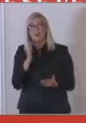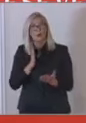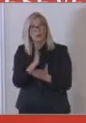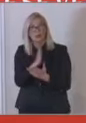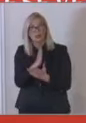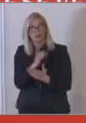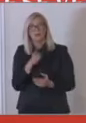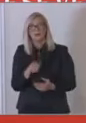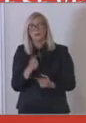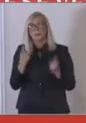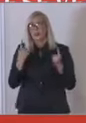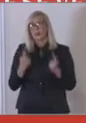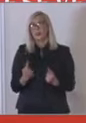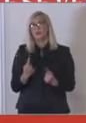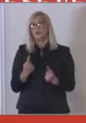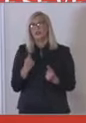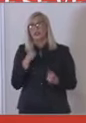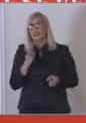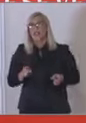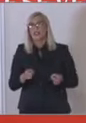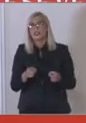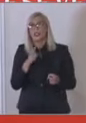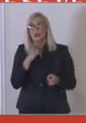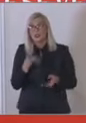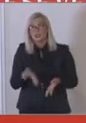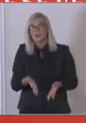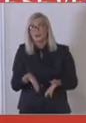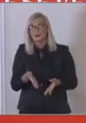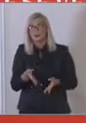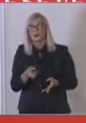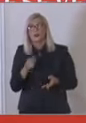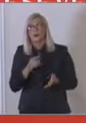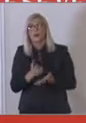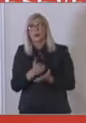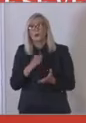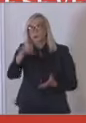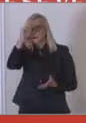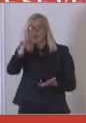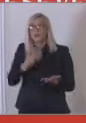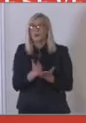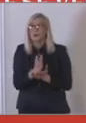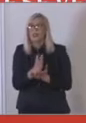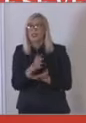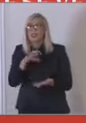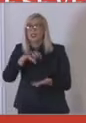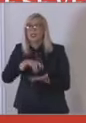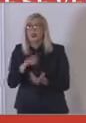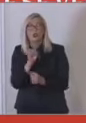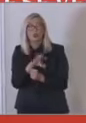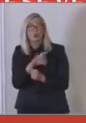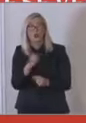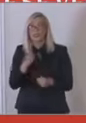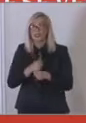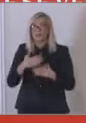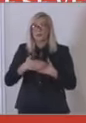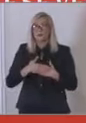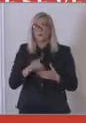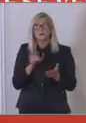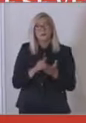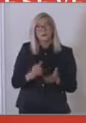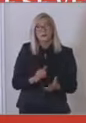tonë evropiane dhe për nizat ekzistuese të cilat janë në këtë funksion, procesi i Berlinit dhe Këshilli për Bashkëpunim